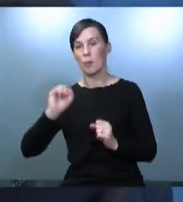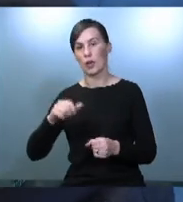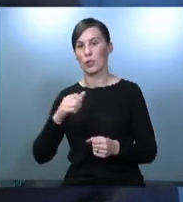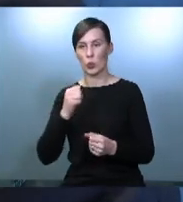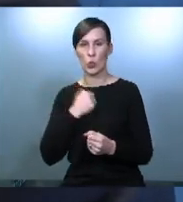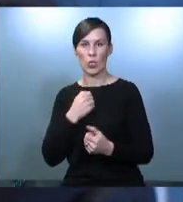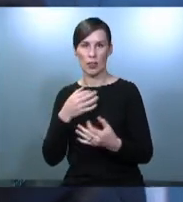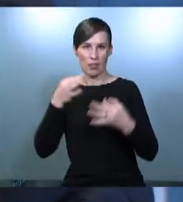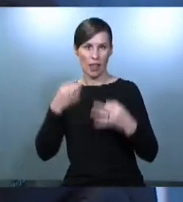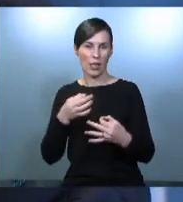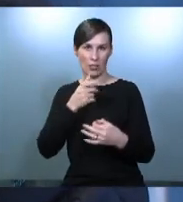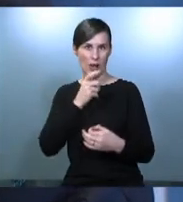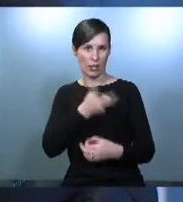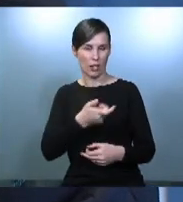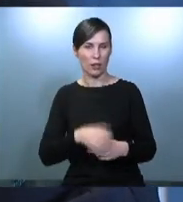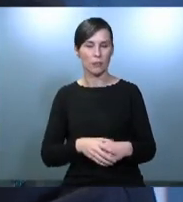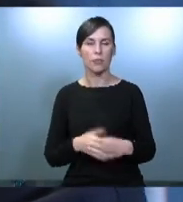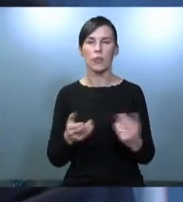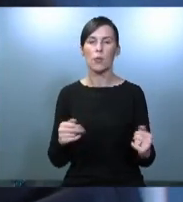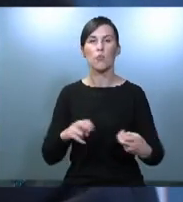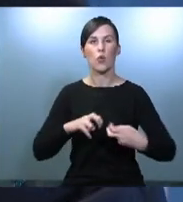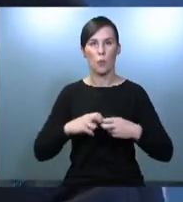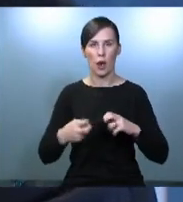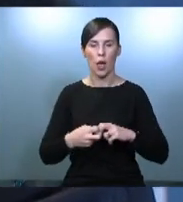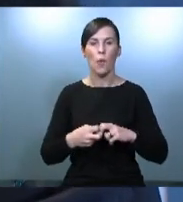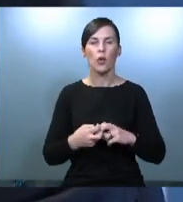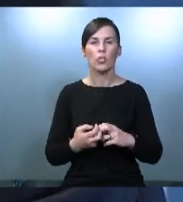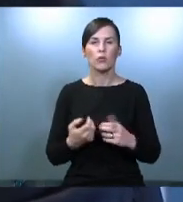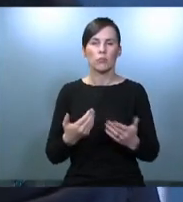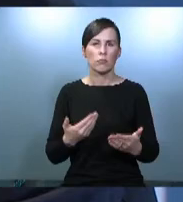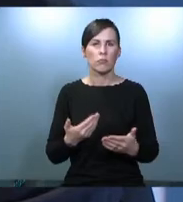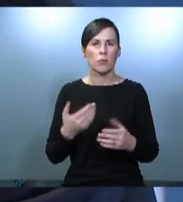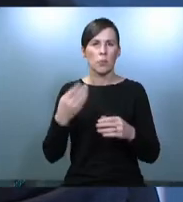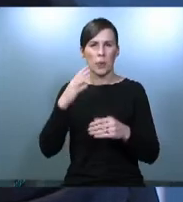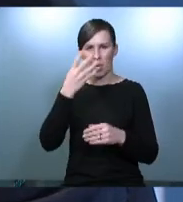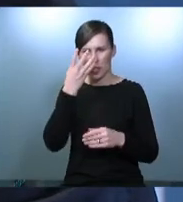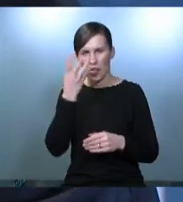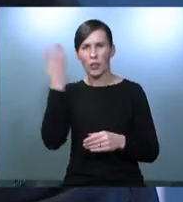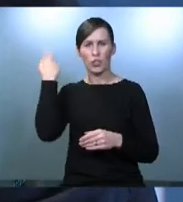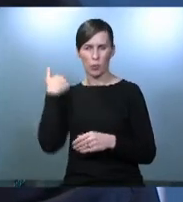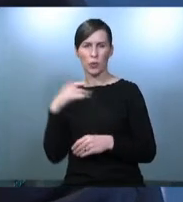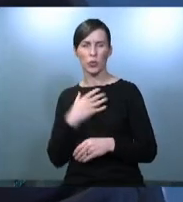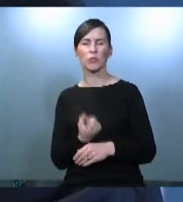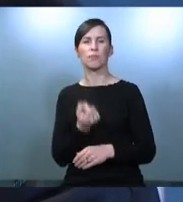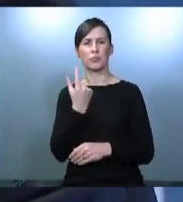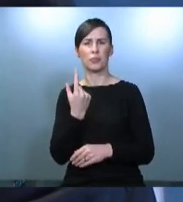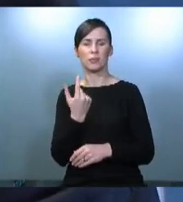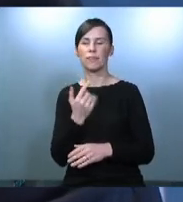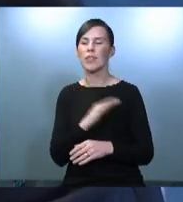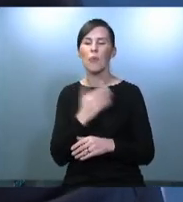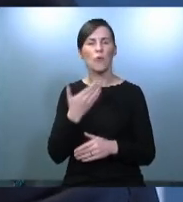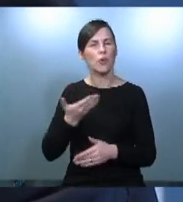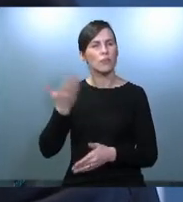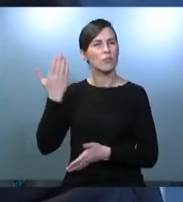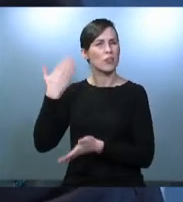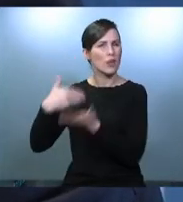Ačiū. Iš tiesų, tai paminėtos problemos tikrai jos neatsirado per paskutinius keturis metus ir jos tikrai ne per paskutinius keturis